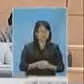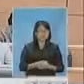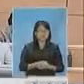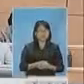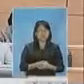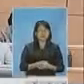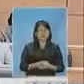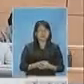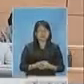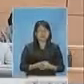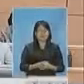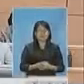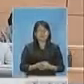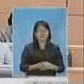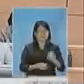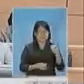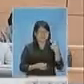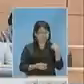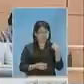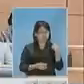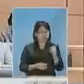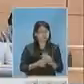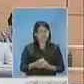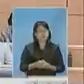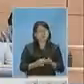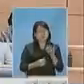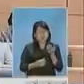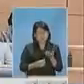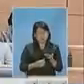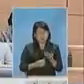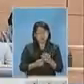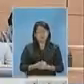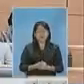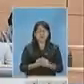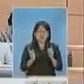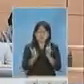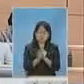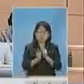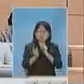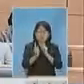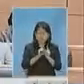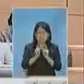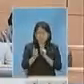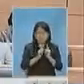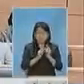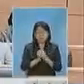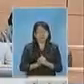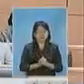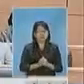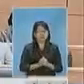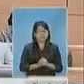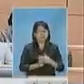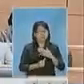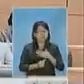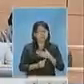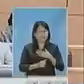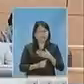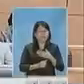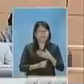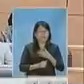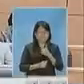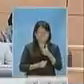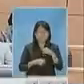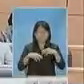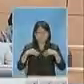ครับมีการเรียกร้องให้พูดคุยกันผมเห็น